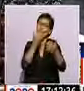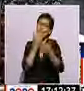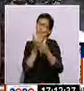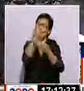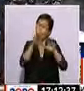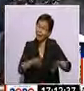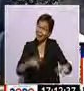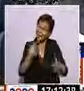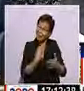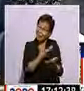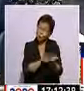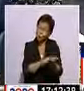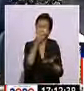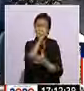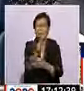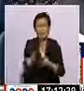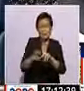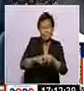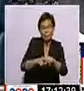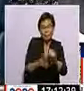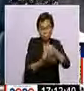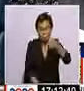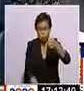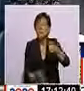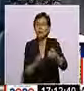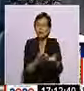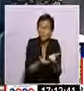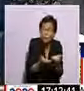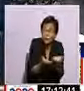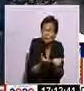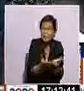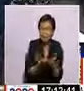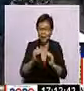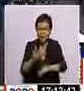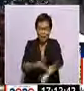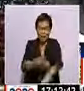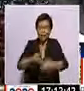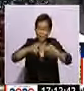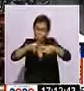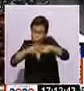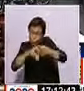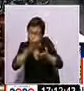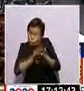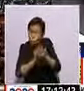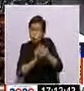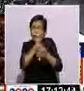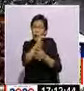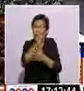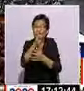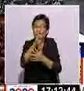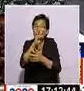untuk anak-anak kita, kerajaan akan menambah peruntukan penyelenggaraan dan menaik taraf sekolah daripada RM652